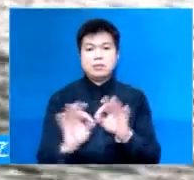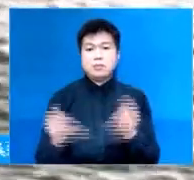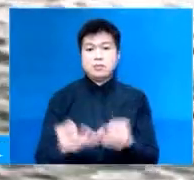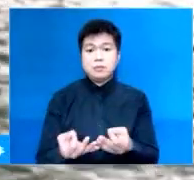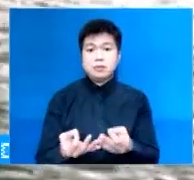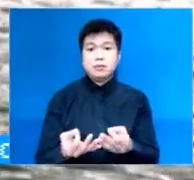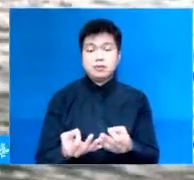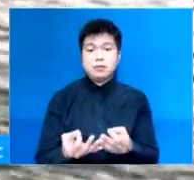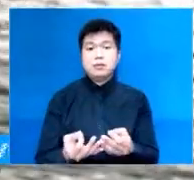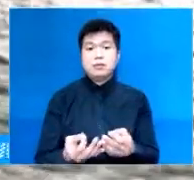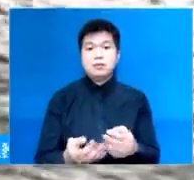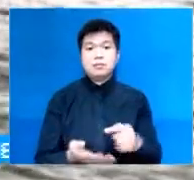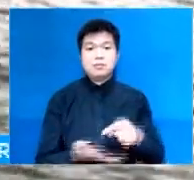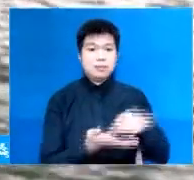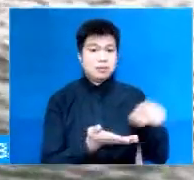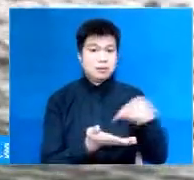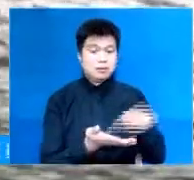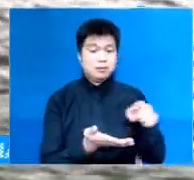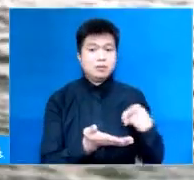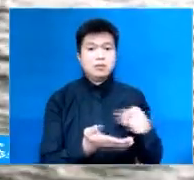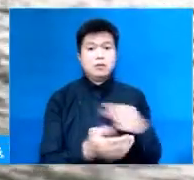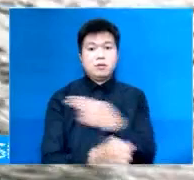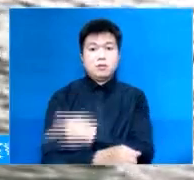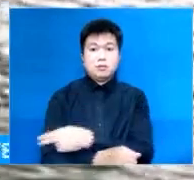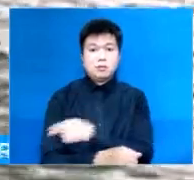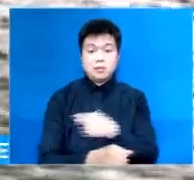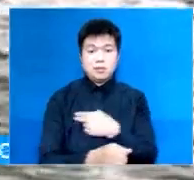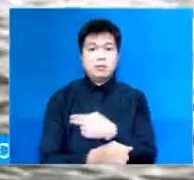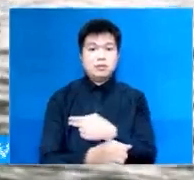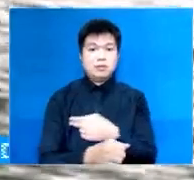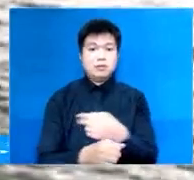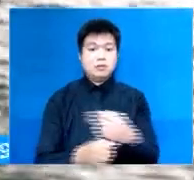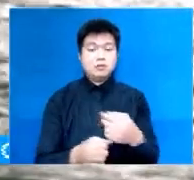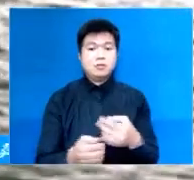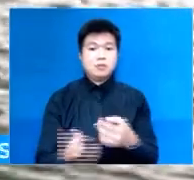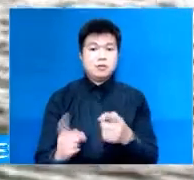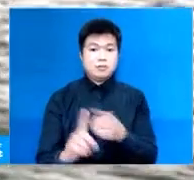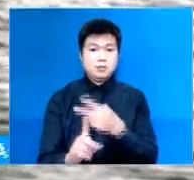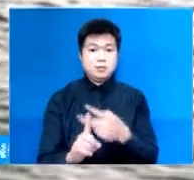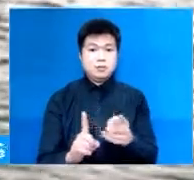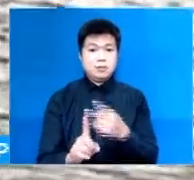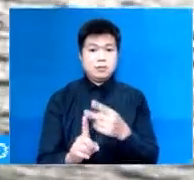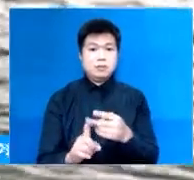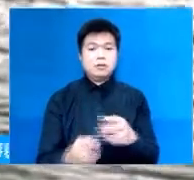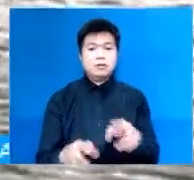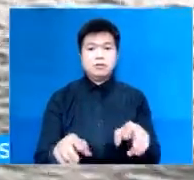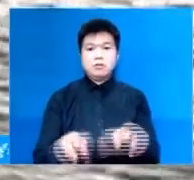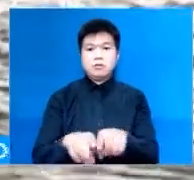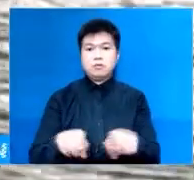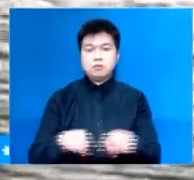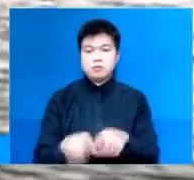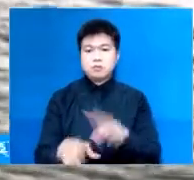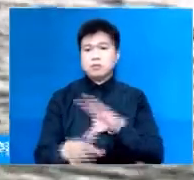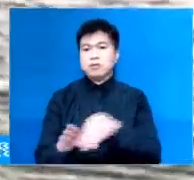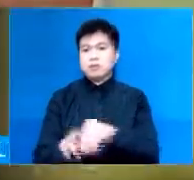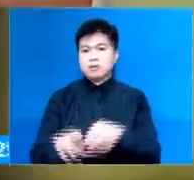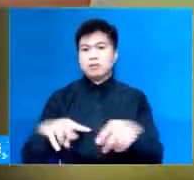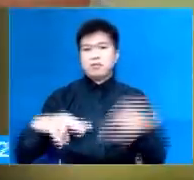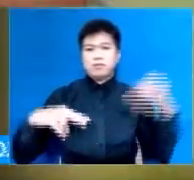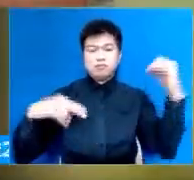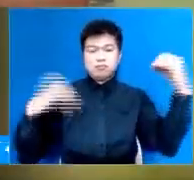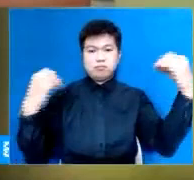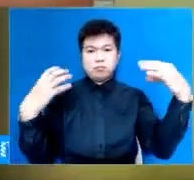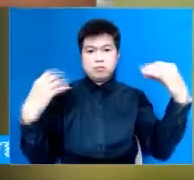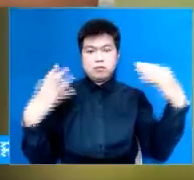ang hospitalization ng mga biktima at sasagutin rin daw nila ang funeral services para sa mga nasawi. Maraming salamat